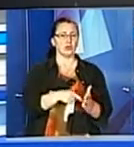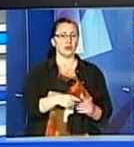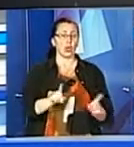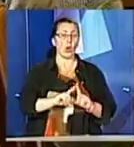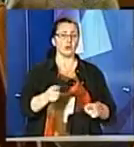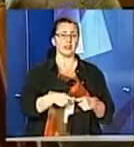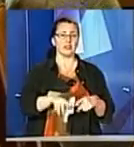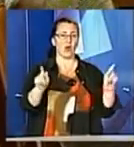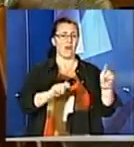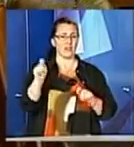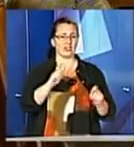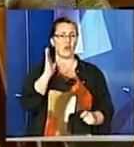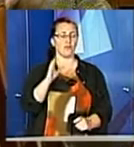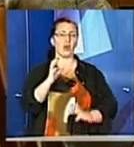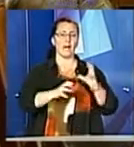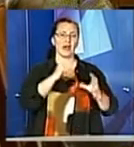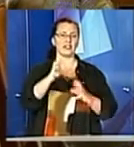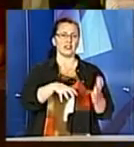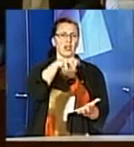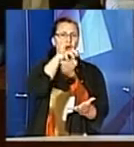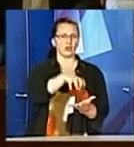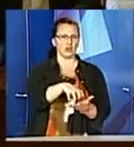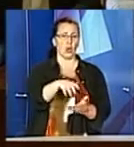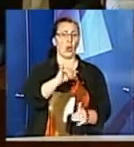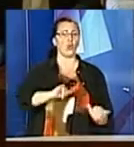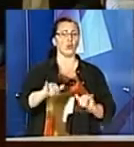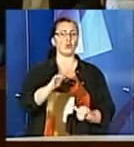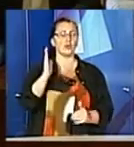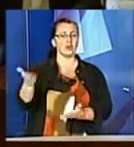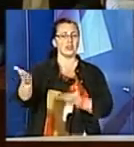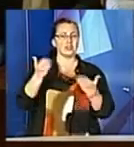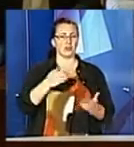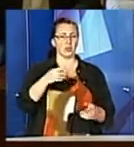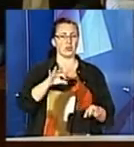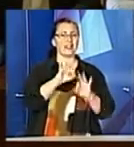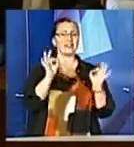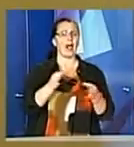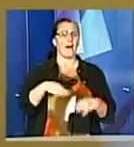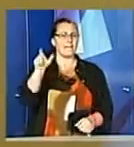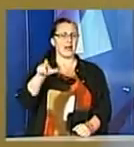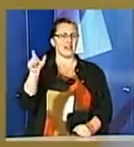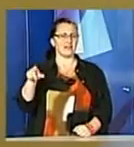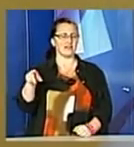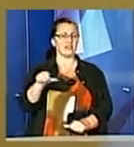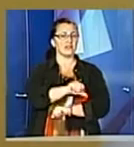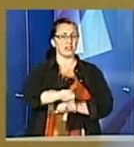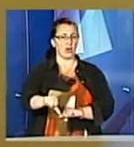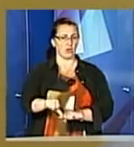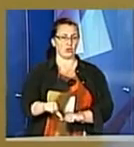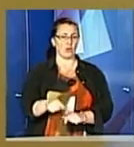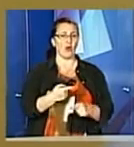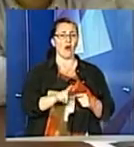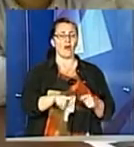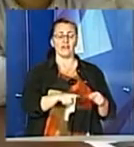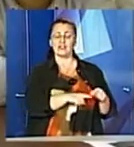Особливістю цьогорічного фестивалю стане міжнародна резиденція, на яку будуть запрошені митці з-за кордону. Під час резиденції на Левандівці митці